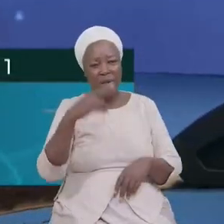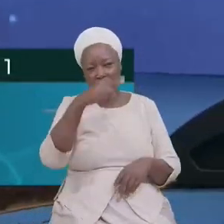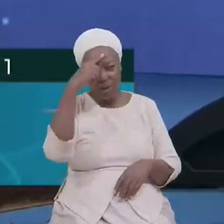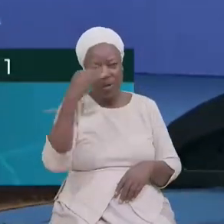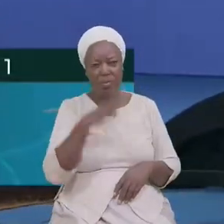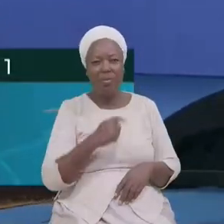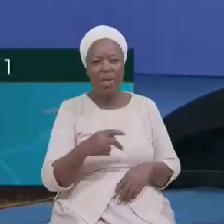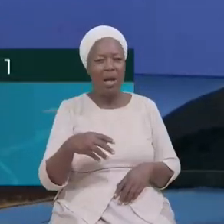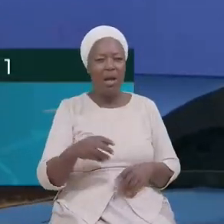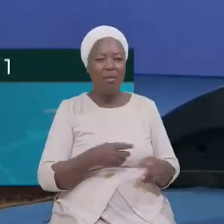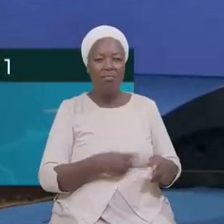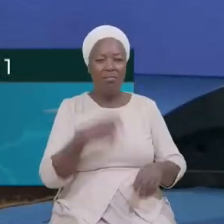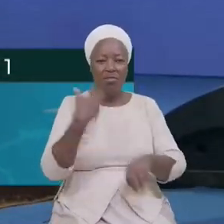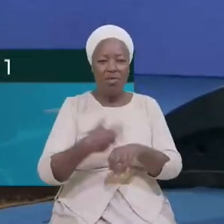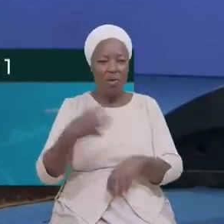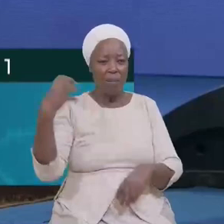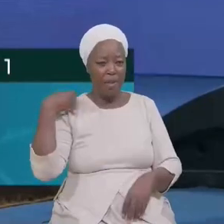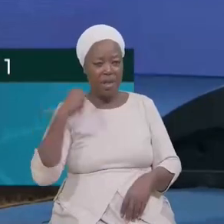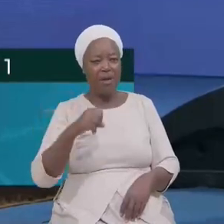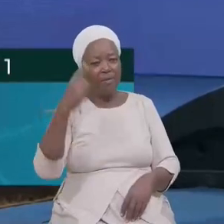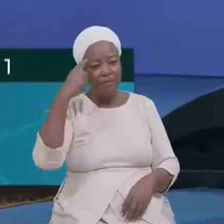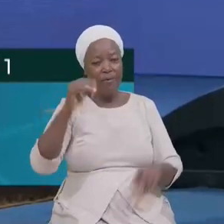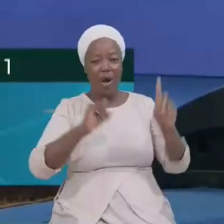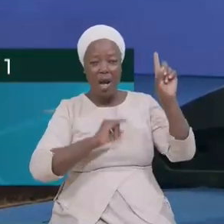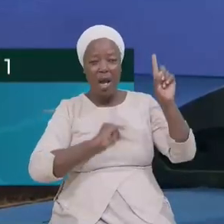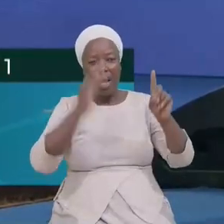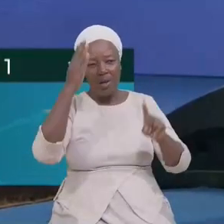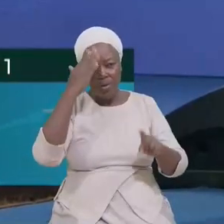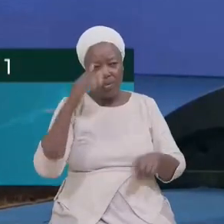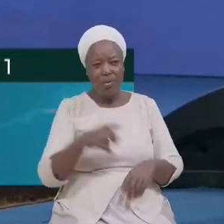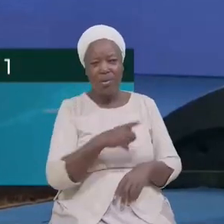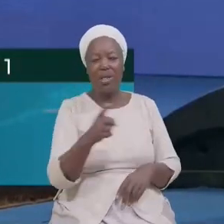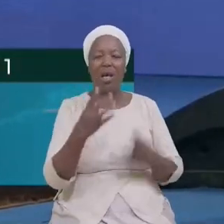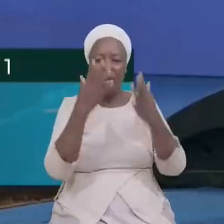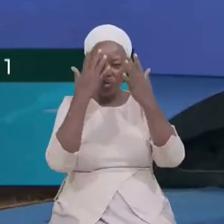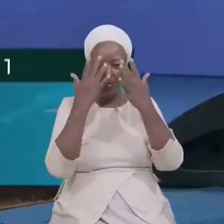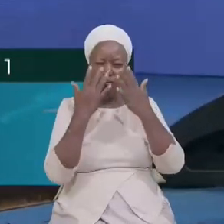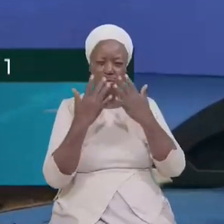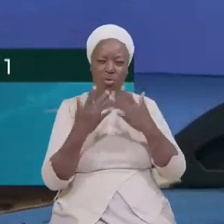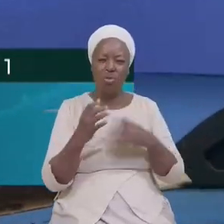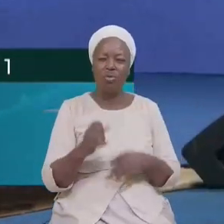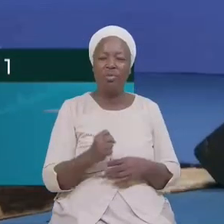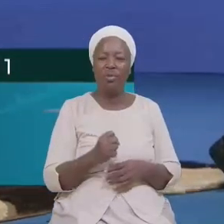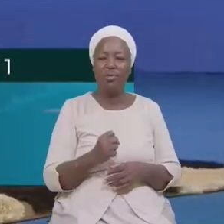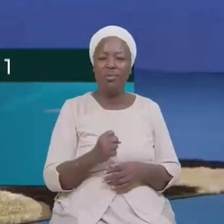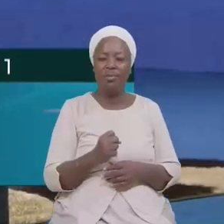que lui font pousser ses oppresseurs, car je connais ses douleurs.